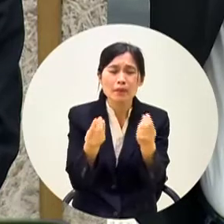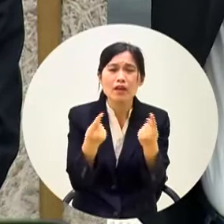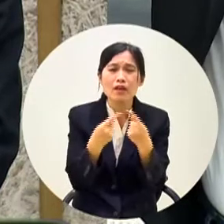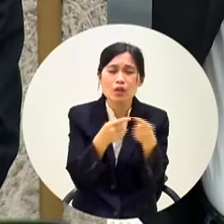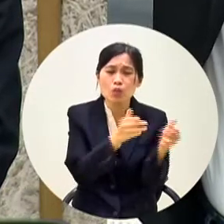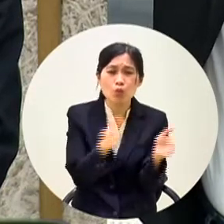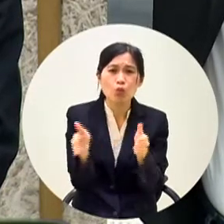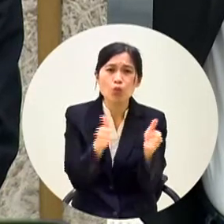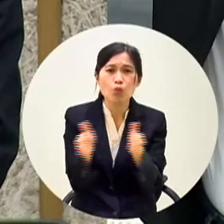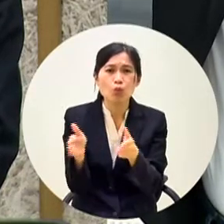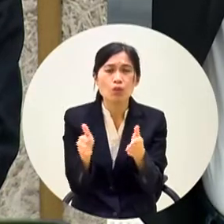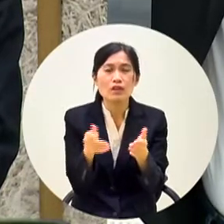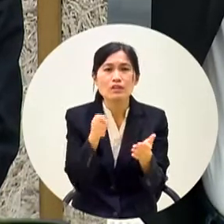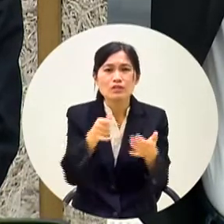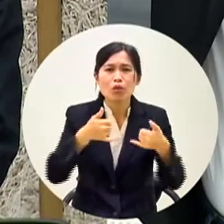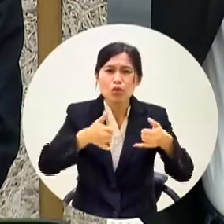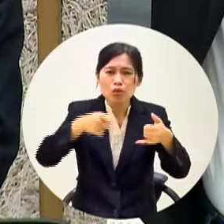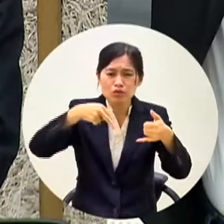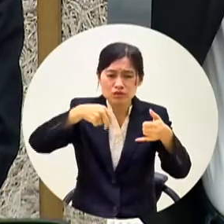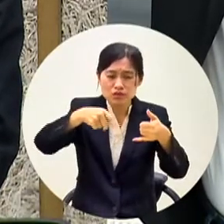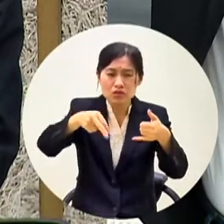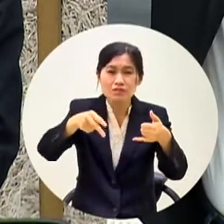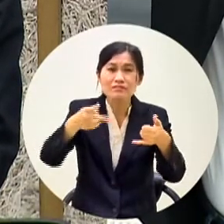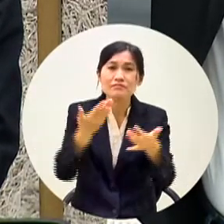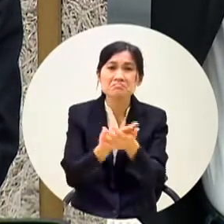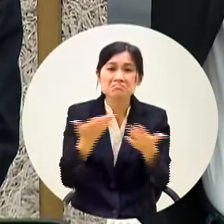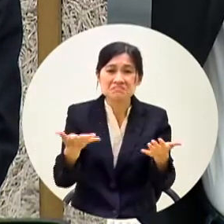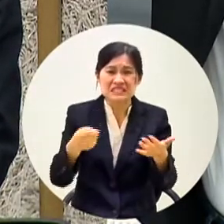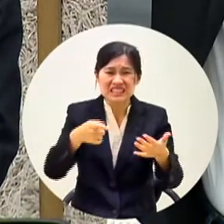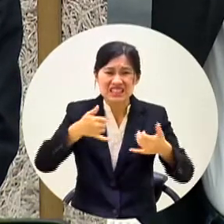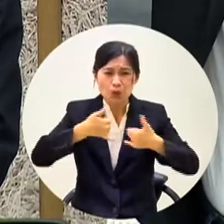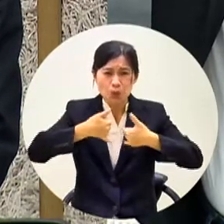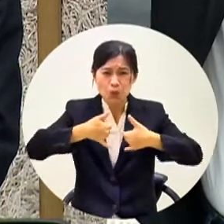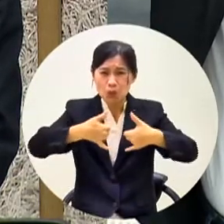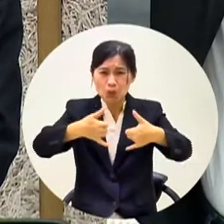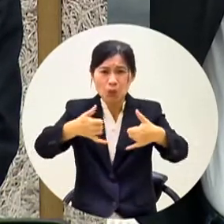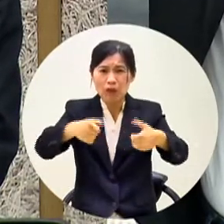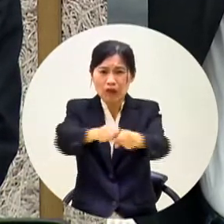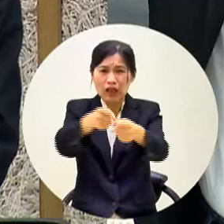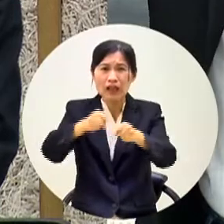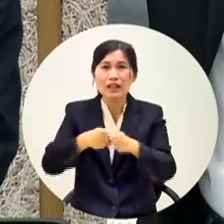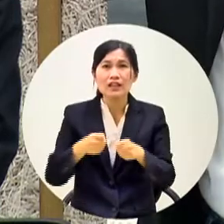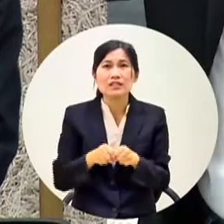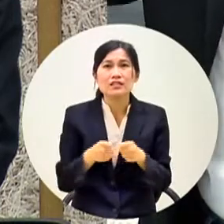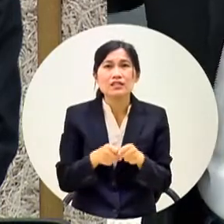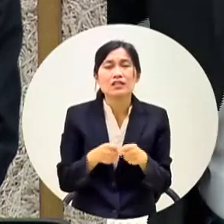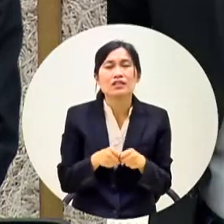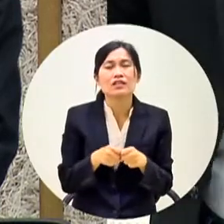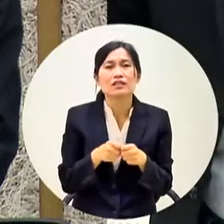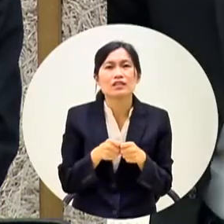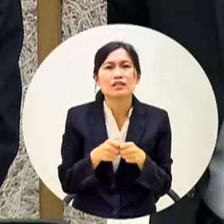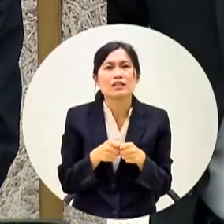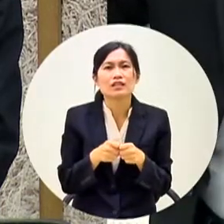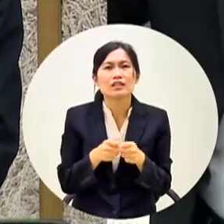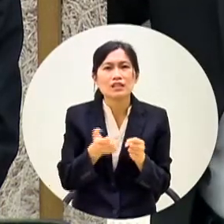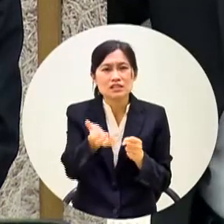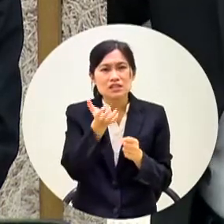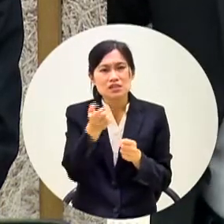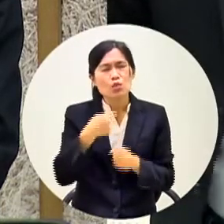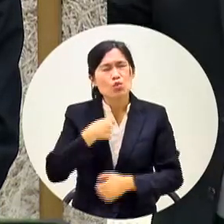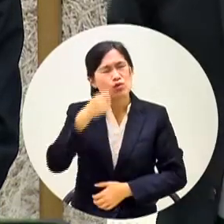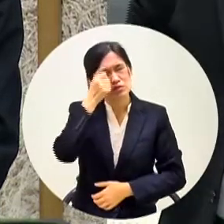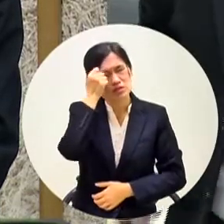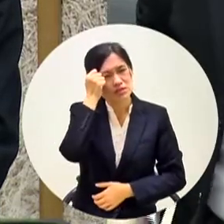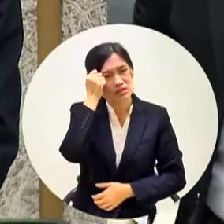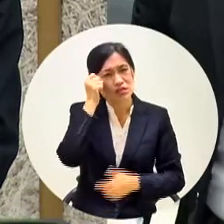路，这敢会行一？这规条路安尼，啊，你搁讲进前，我会记我伫